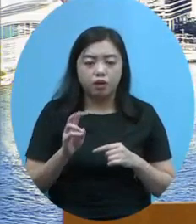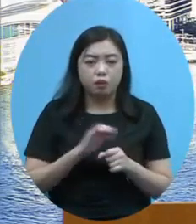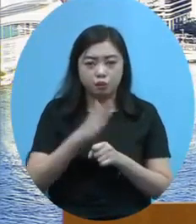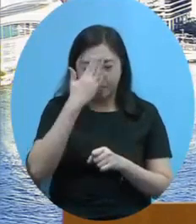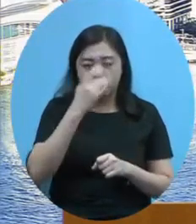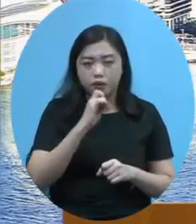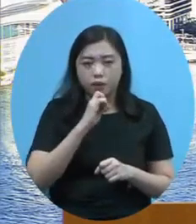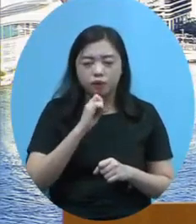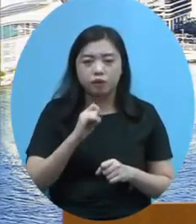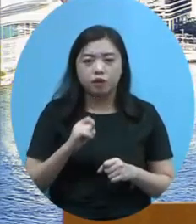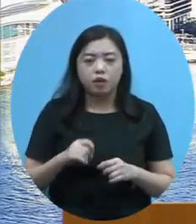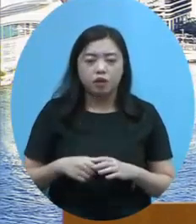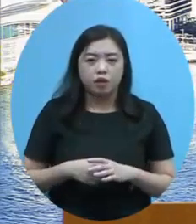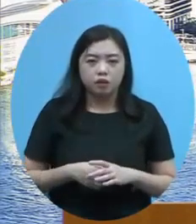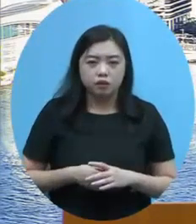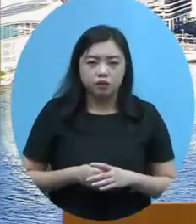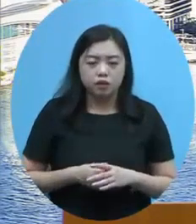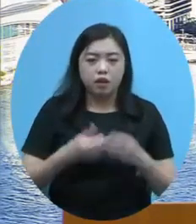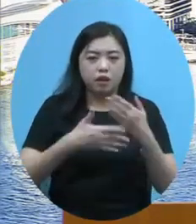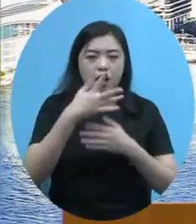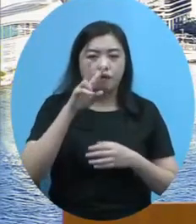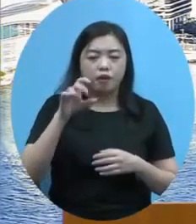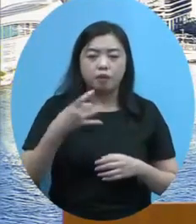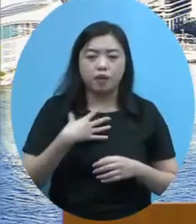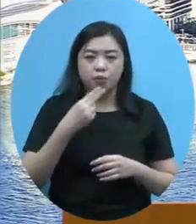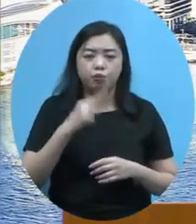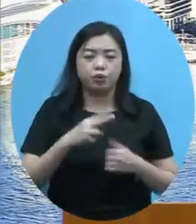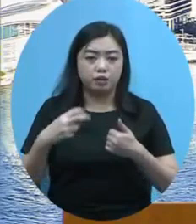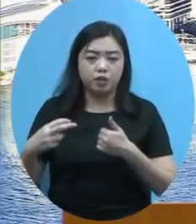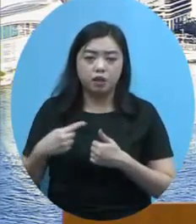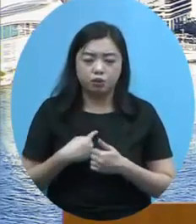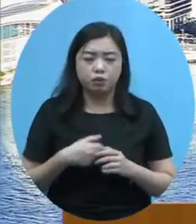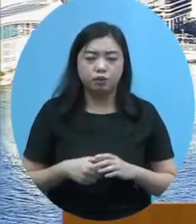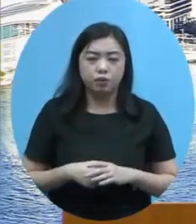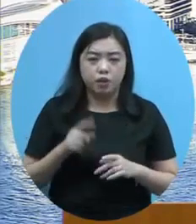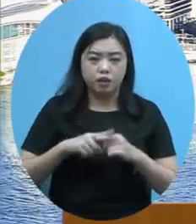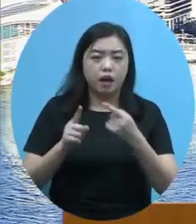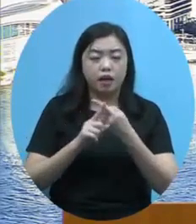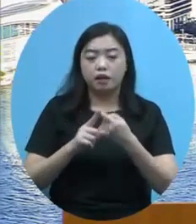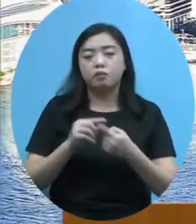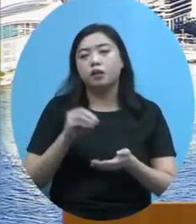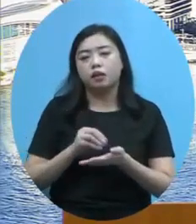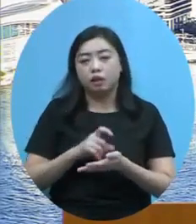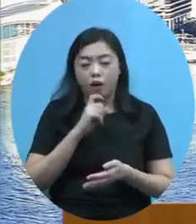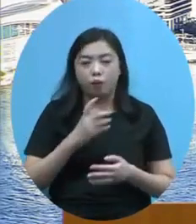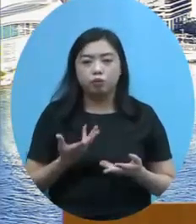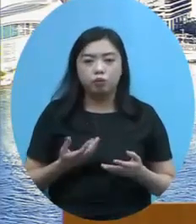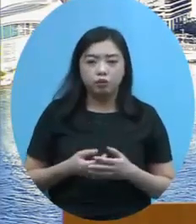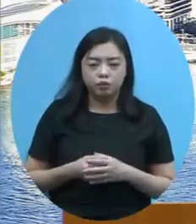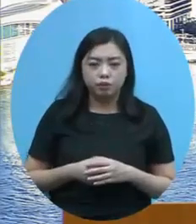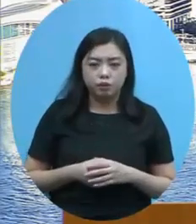啦。咁大廈亦都未發現有其他個案，已經係列入強制檢測。咁當然風險一定存在嘅。咁當如果係